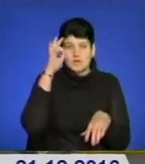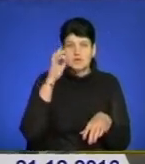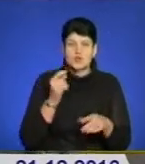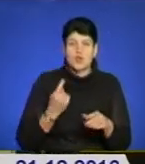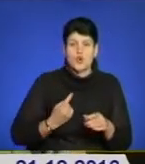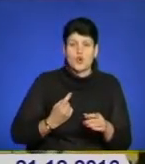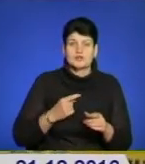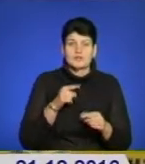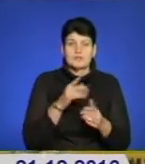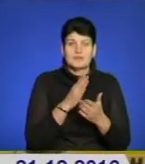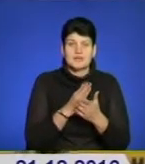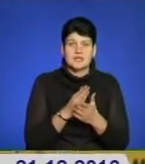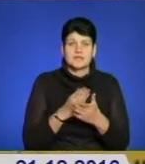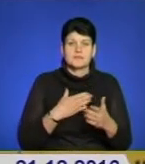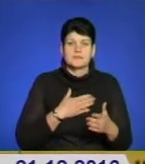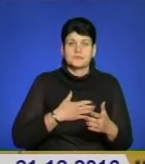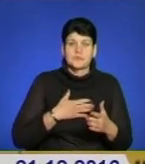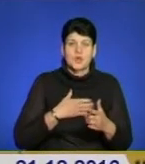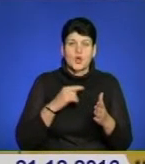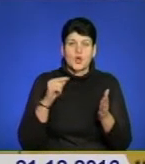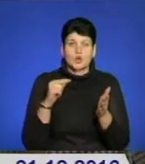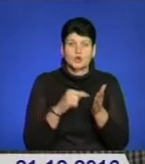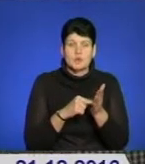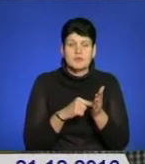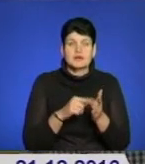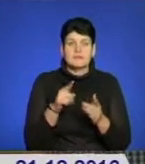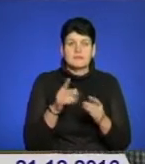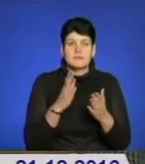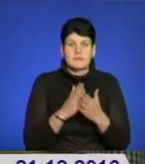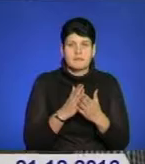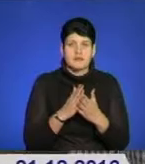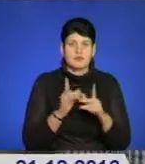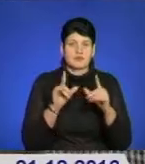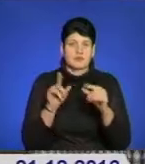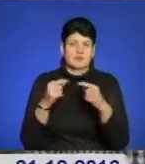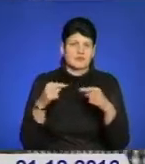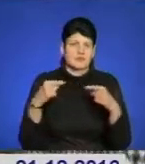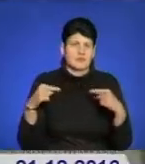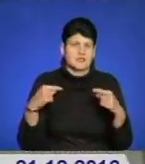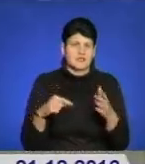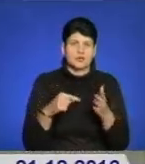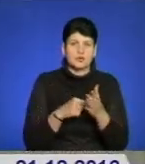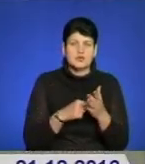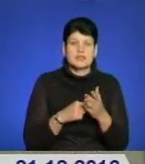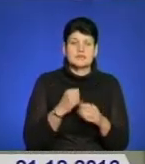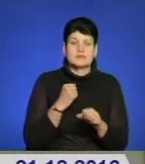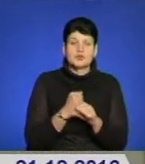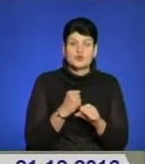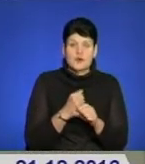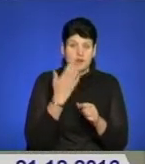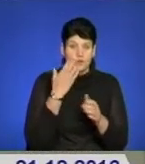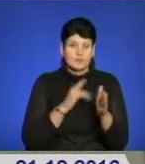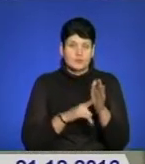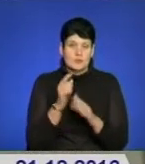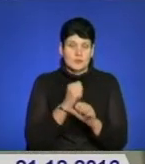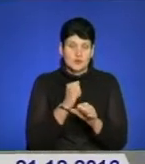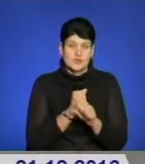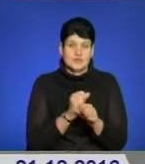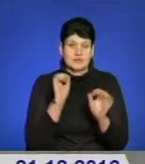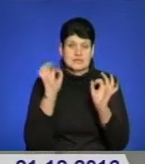там встановлена тривожна кнопка. Поліція охорони має наряди у різних куточках Тернополя та області, і на спрацювання тривожної кнопки чи